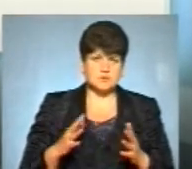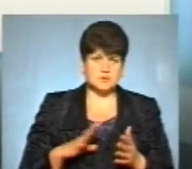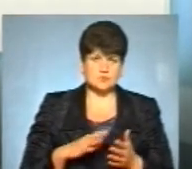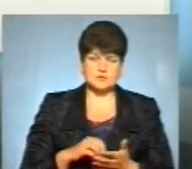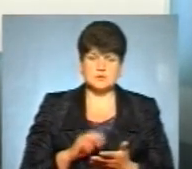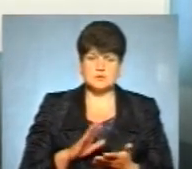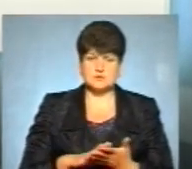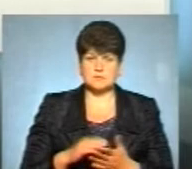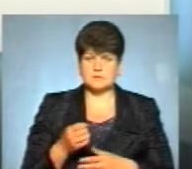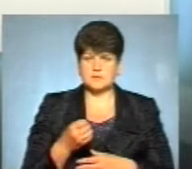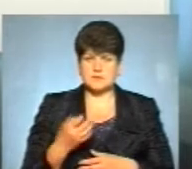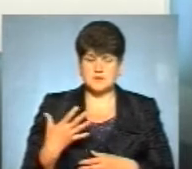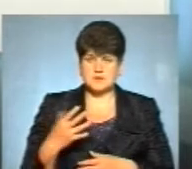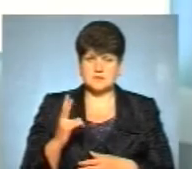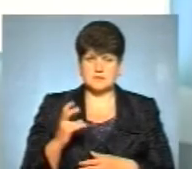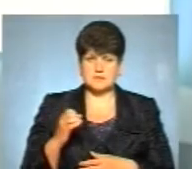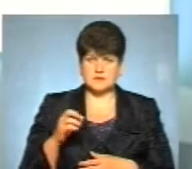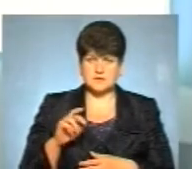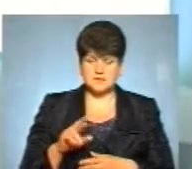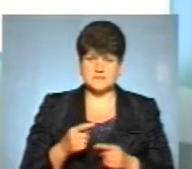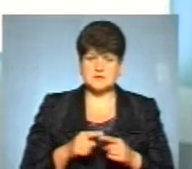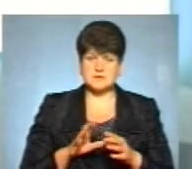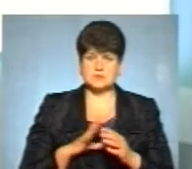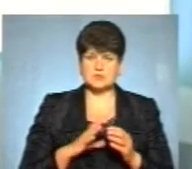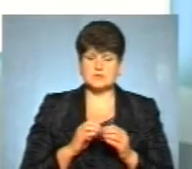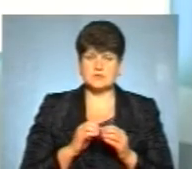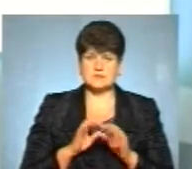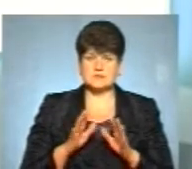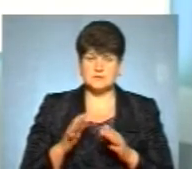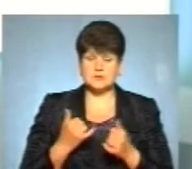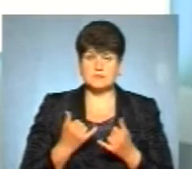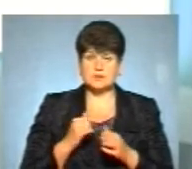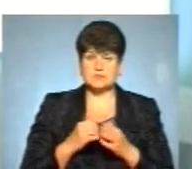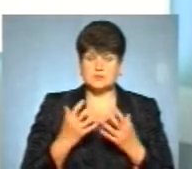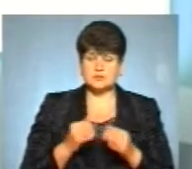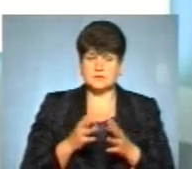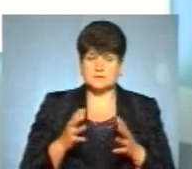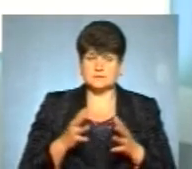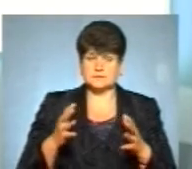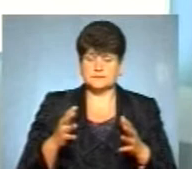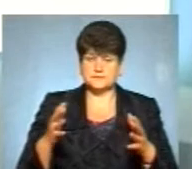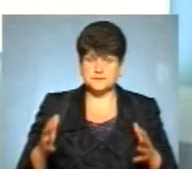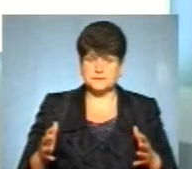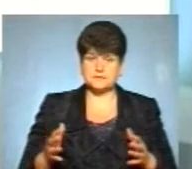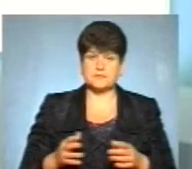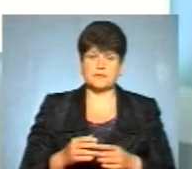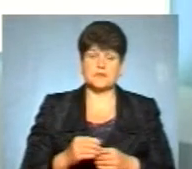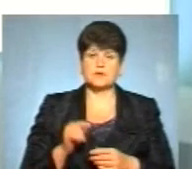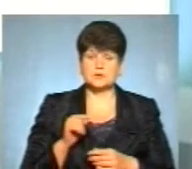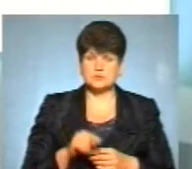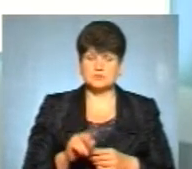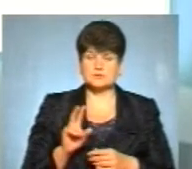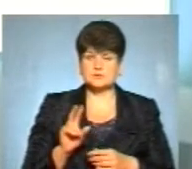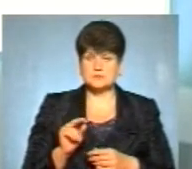зареєстровано 15 квітня, це було 10 випадків, так? То тепер щоденно збільшується. Тому динаміка